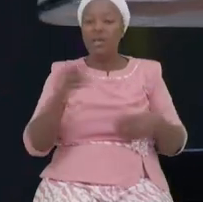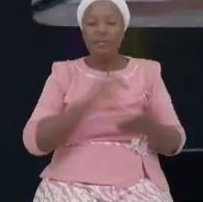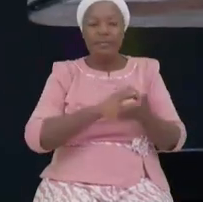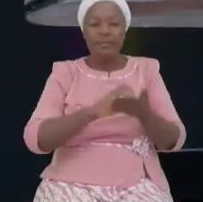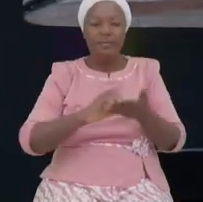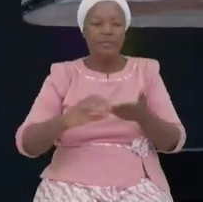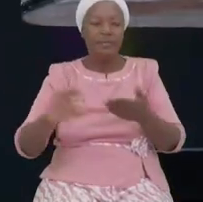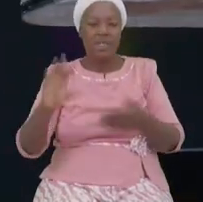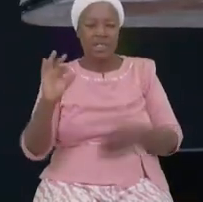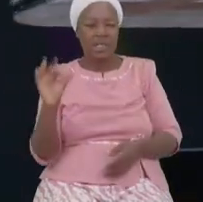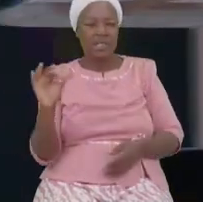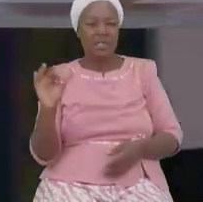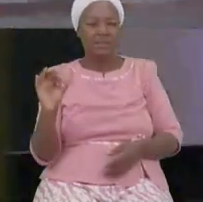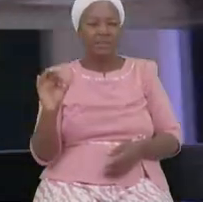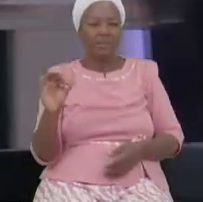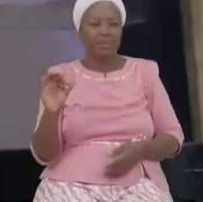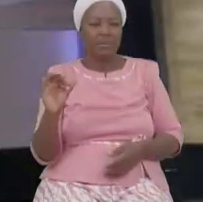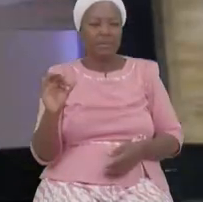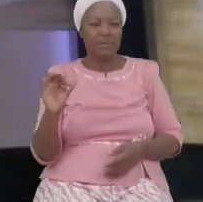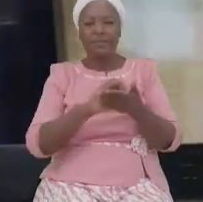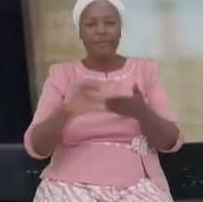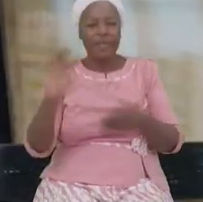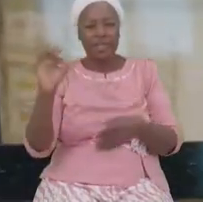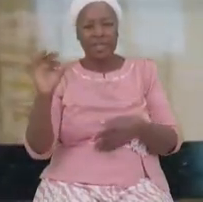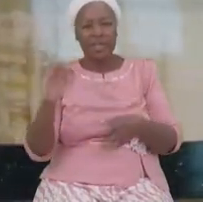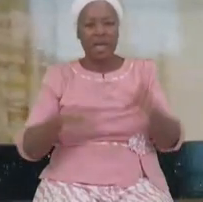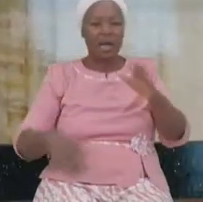Verset 19, il dit, j'en prends aujourd'hui